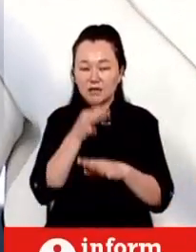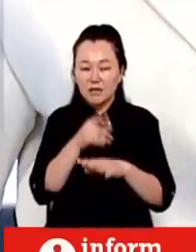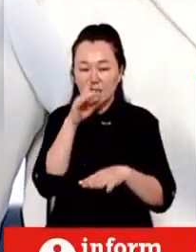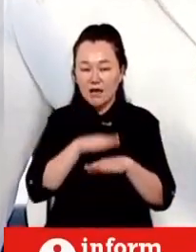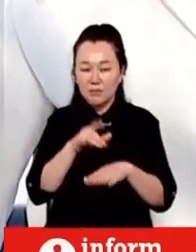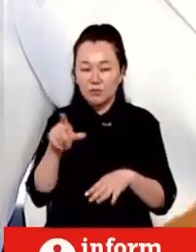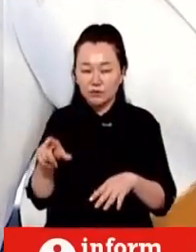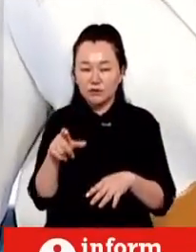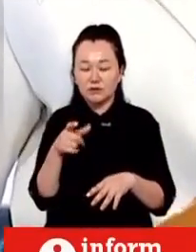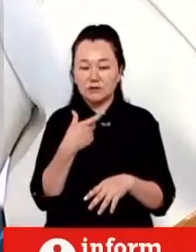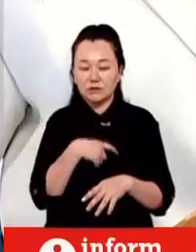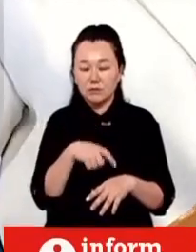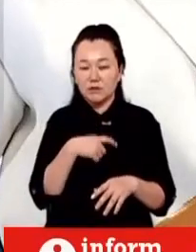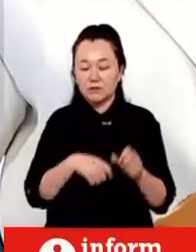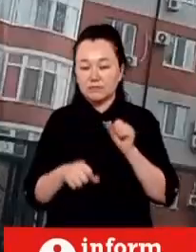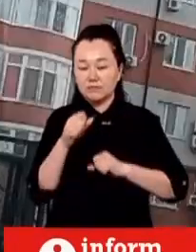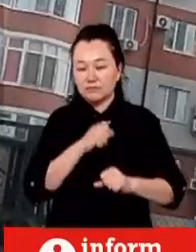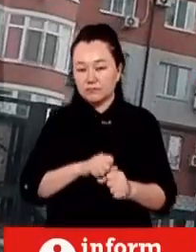әкімдіктегілер ат тондарын ала қашты.